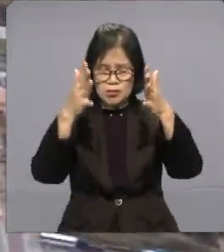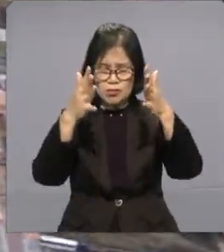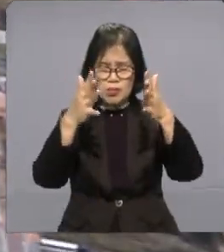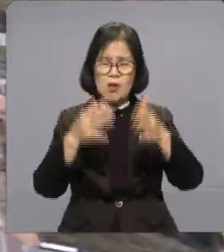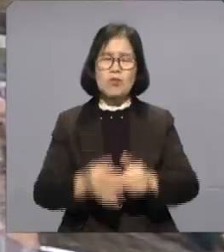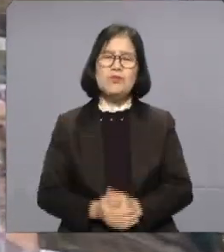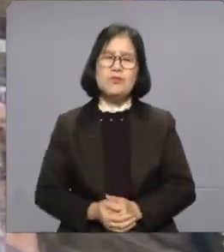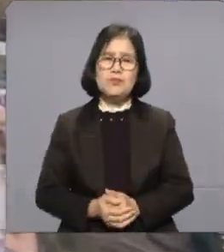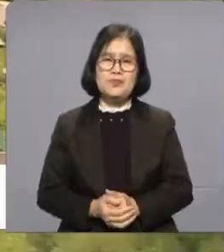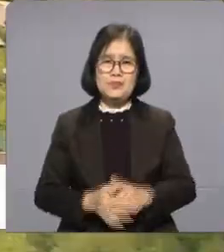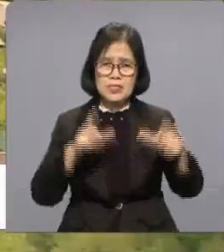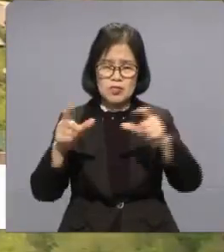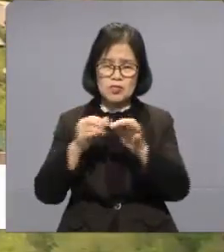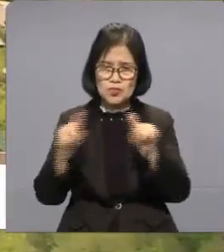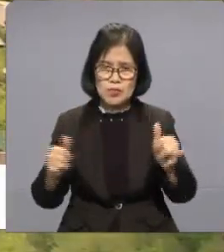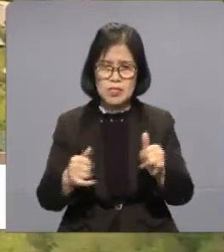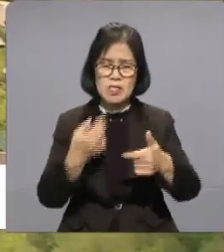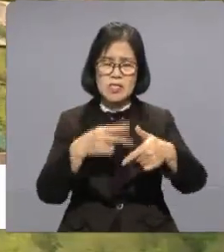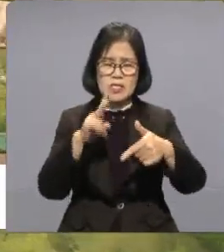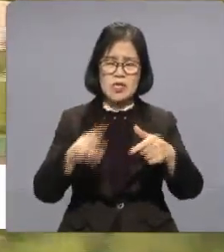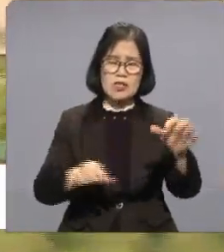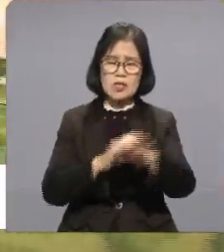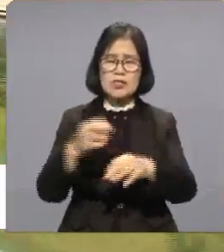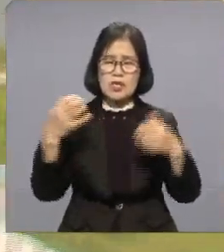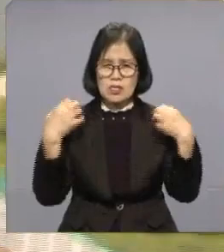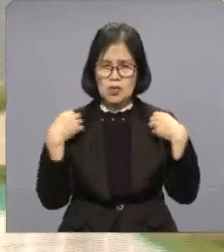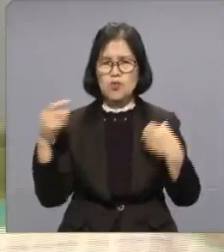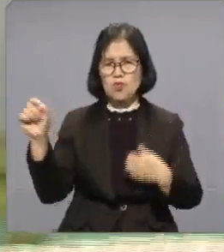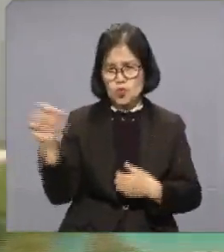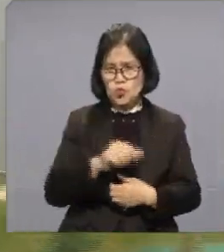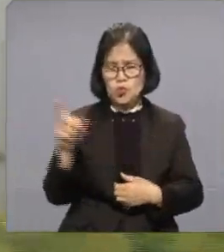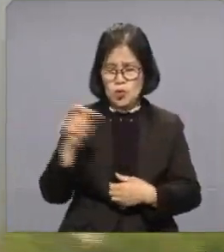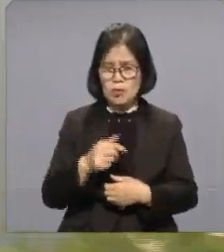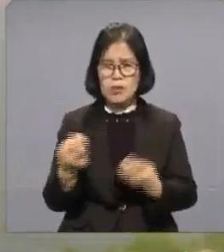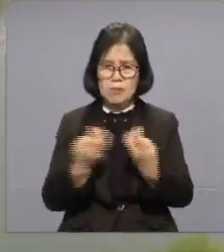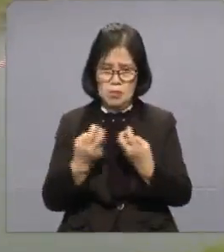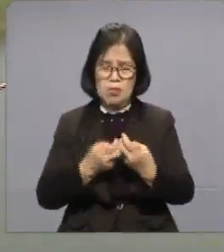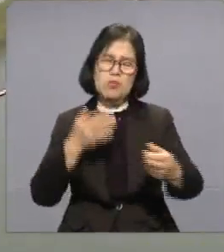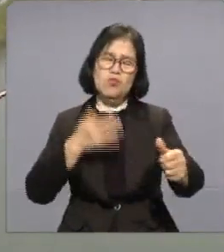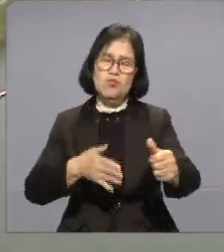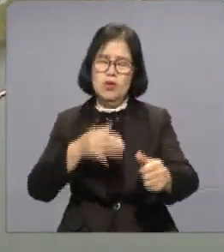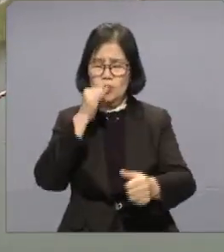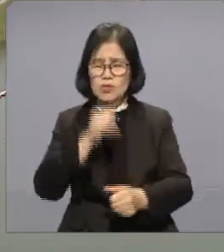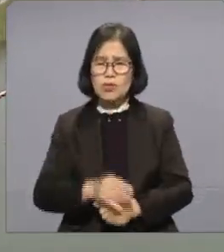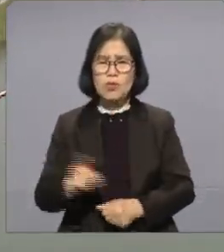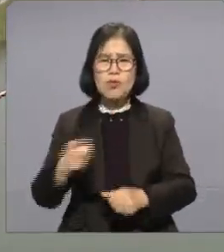청라시티타워. 지역 주민들이 인천경제청에 속도감 있는 조치를 요구하고 있는 가운데